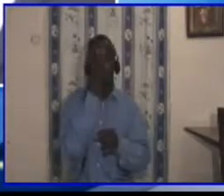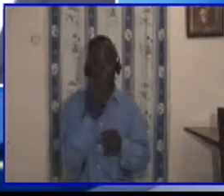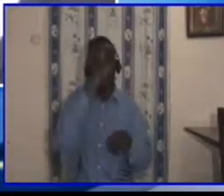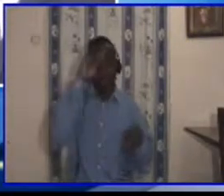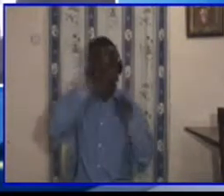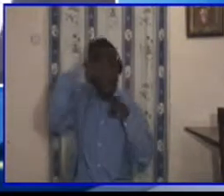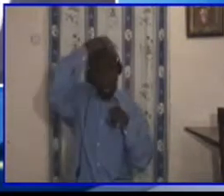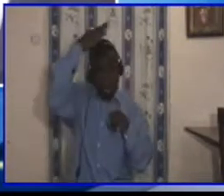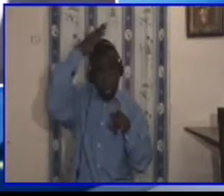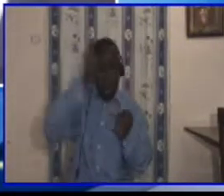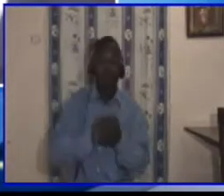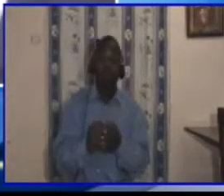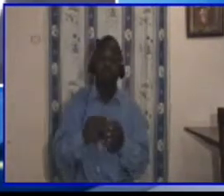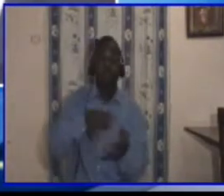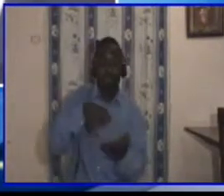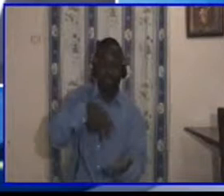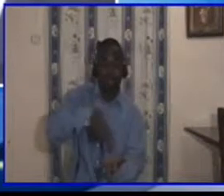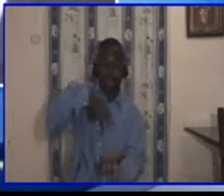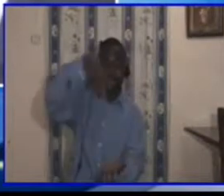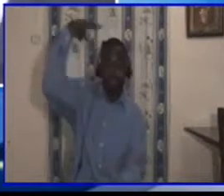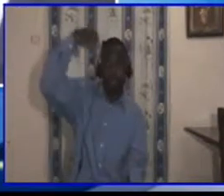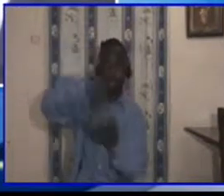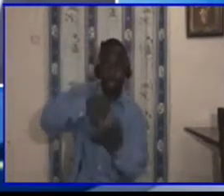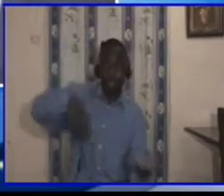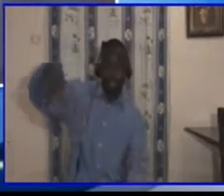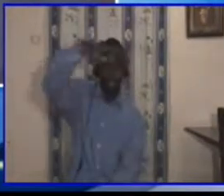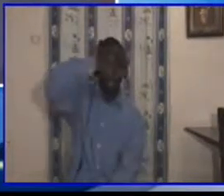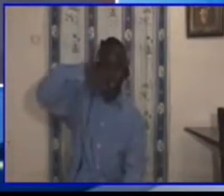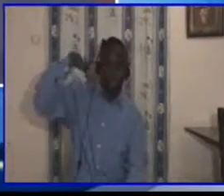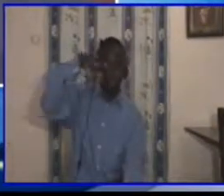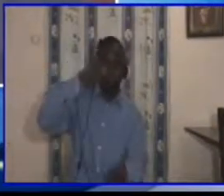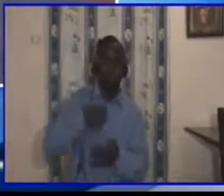ma l'ho visto salire su una nuova